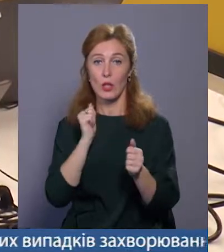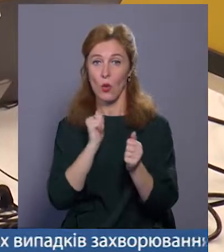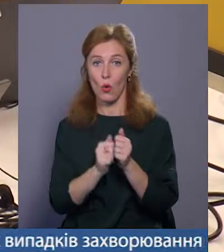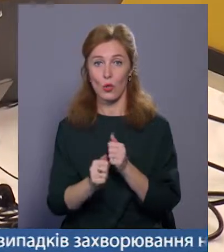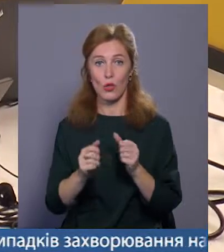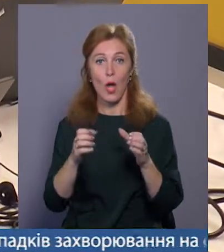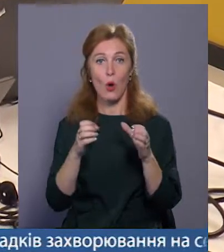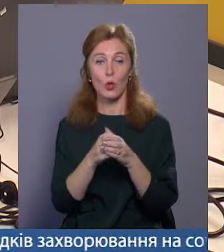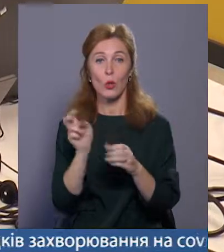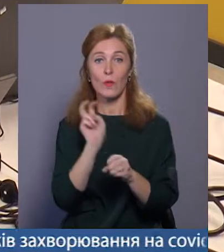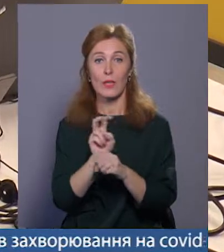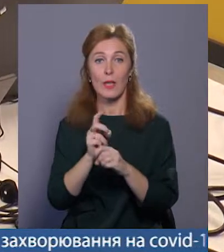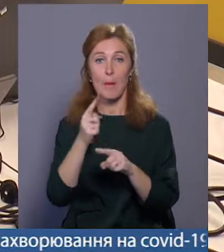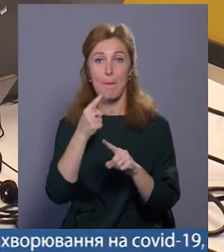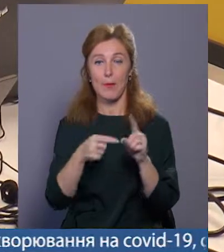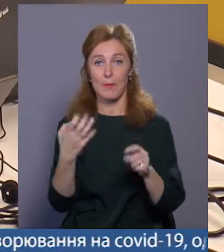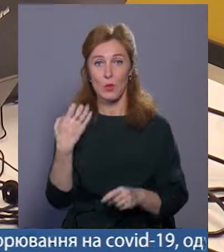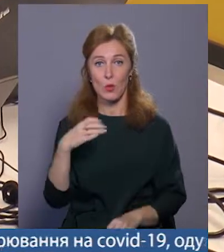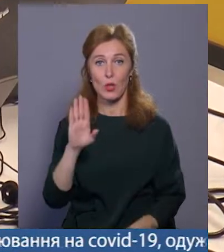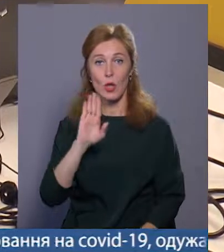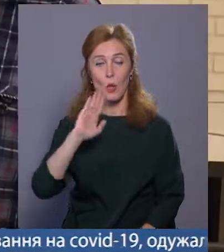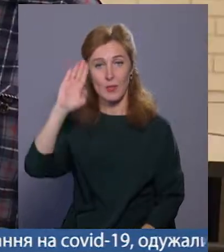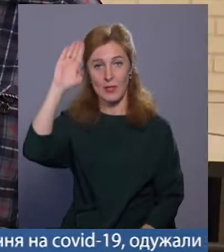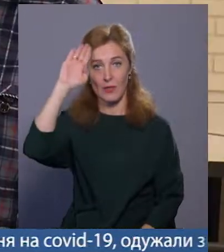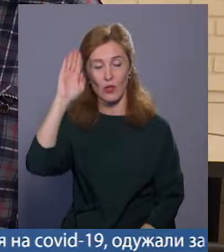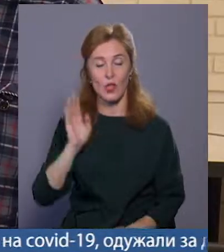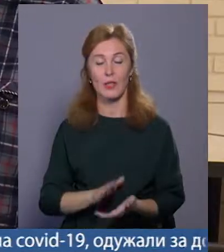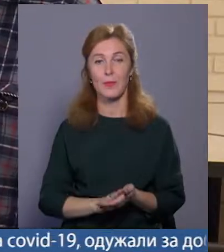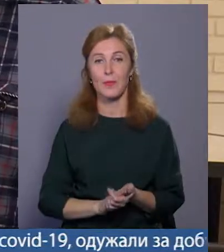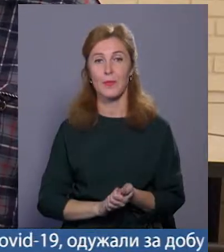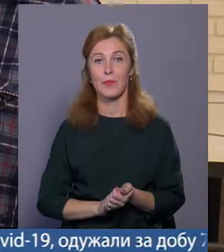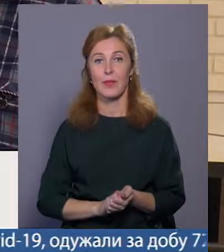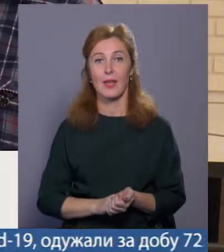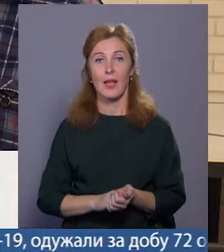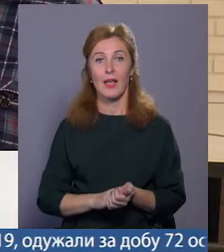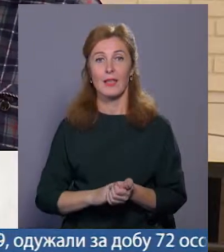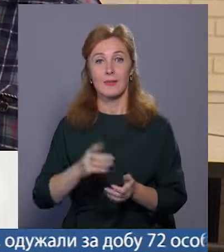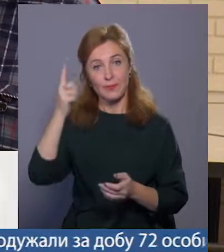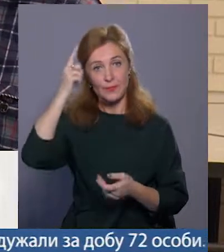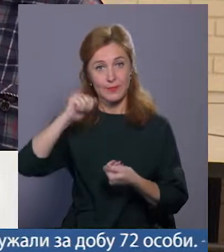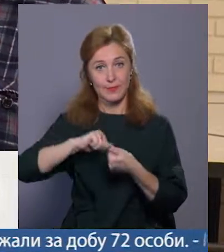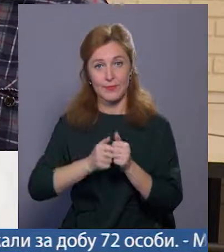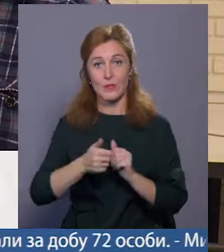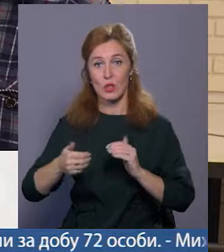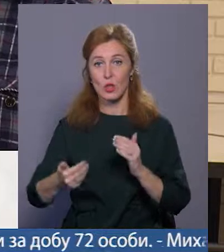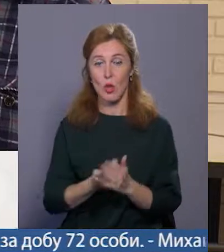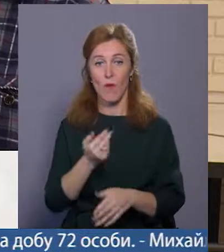понад півсотні хлопців та дівчат. Згадуємо, що робили на минулий раз, закріплення, нова тема,